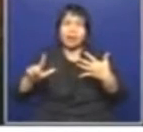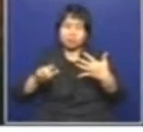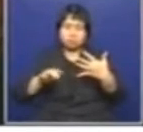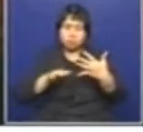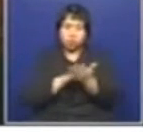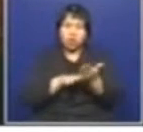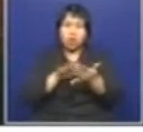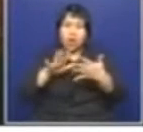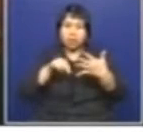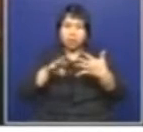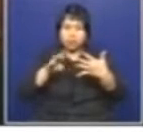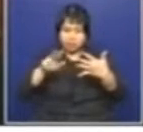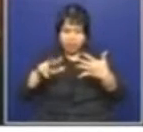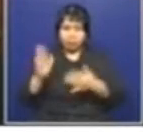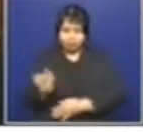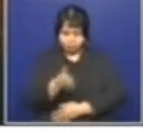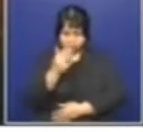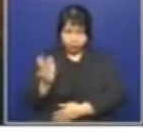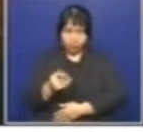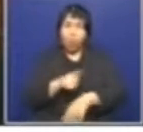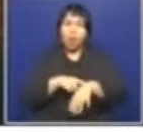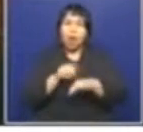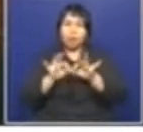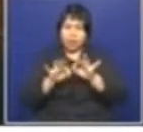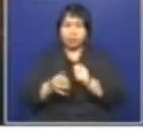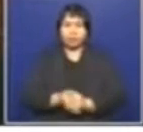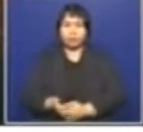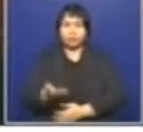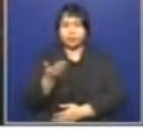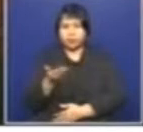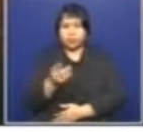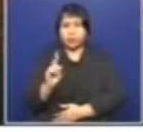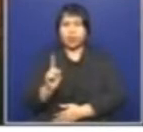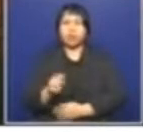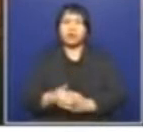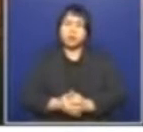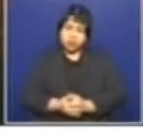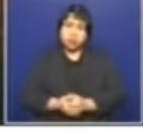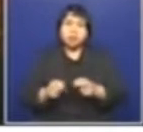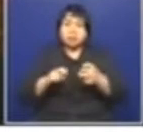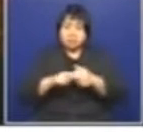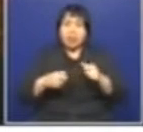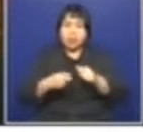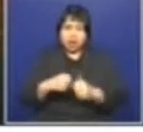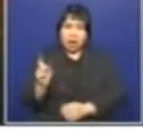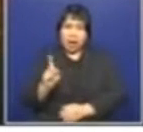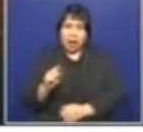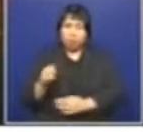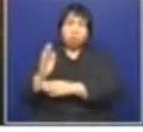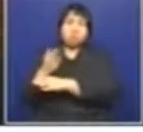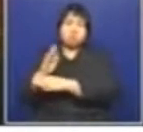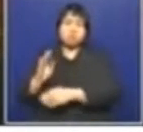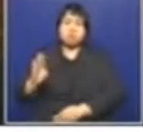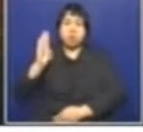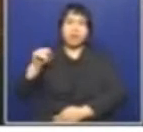ไปเร็วๆเลยครับใช้เวลาจำกัดนี่ก็คือสภาพสะท้อนของประชาชาติธุรกิจบอกว่าธุรกิจอ่วมโดนเบี้ยว